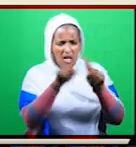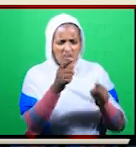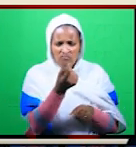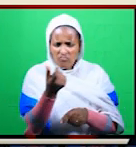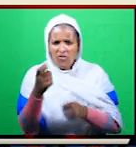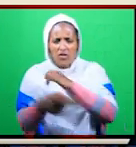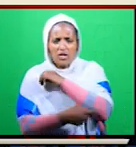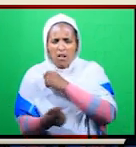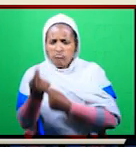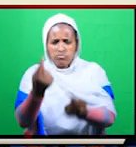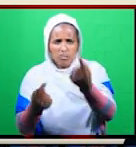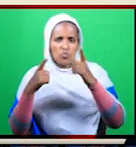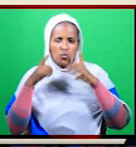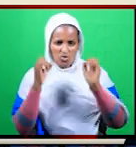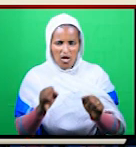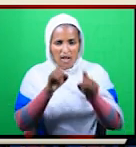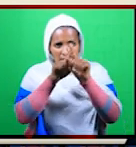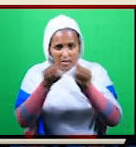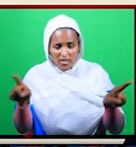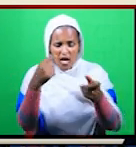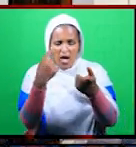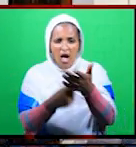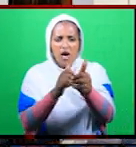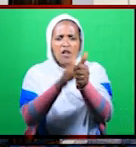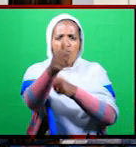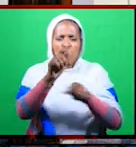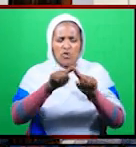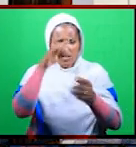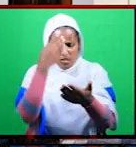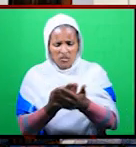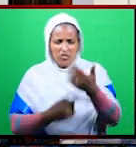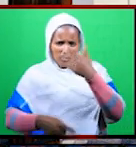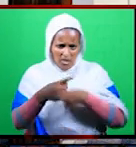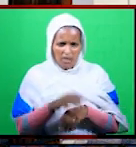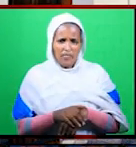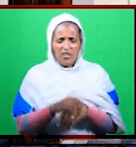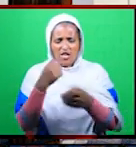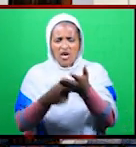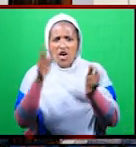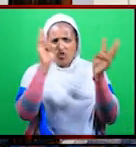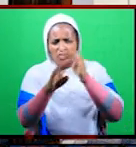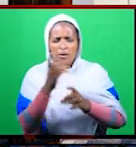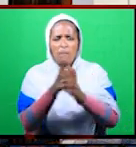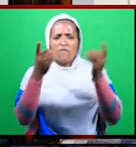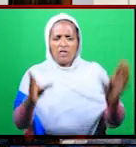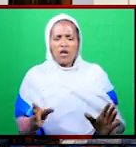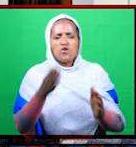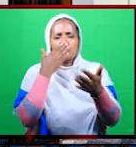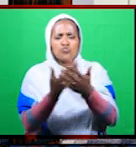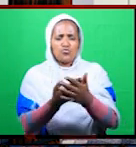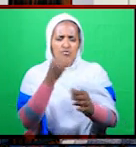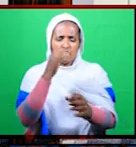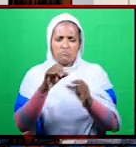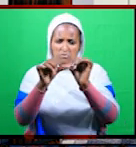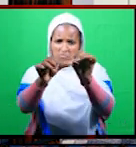የተለያዩ ጥቃቅን የሆኑ ፈተናዎች ሊኖሩባቸው ይችላል። ግን ያንን አልፎ ግን ልጅ ሲመጣ ያንን አልፎ ግን ያ ችግር ተፈቶ ግን ለትልልቅ